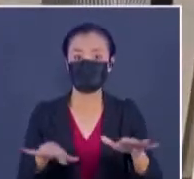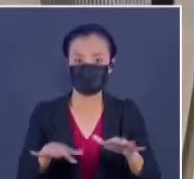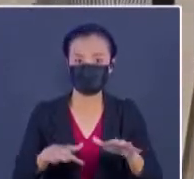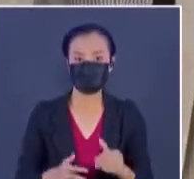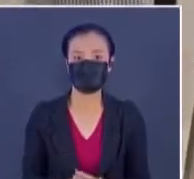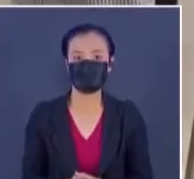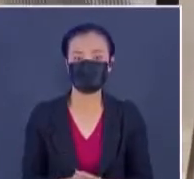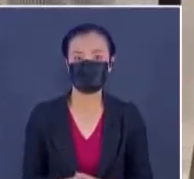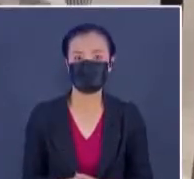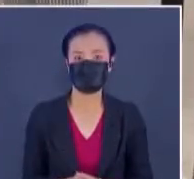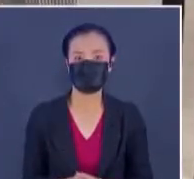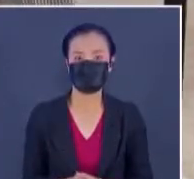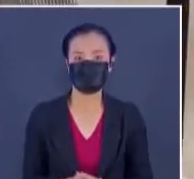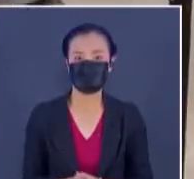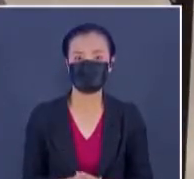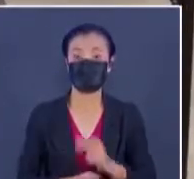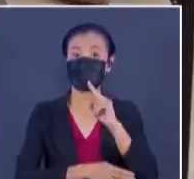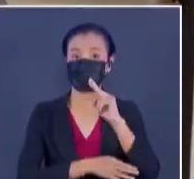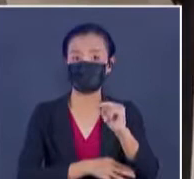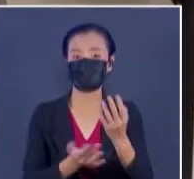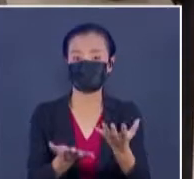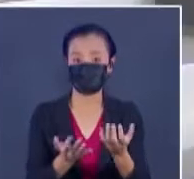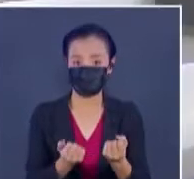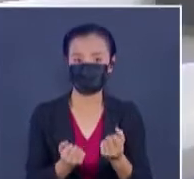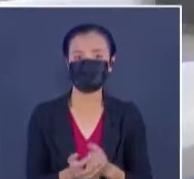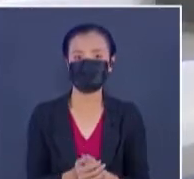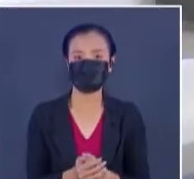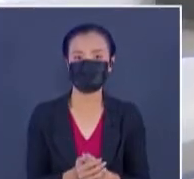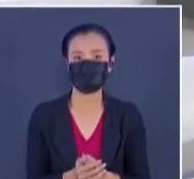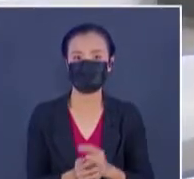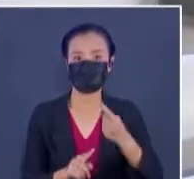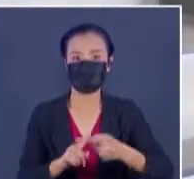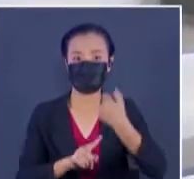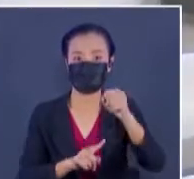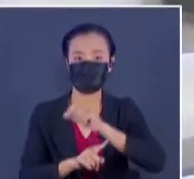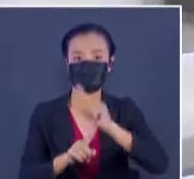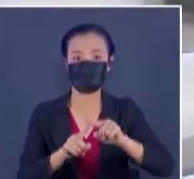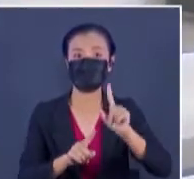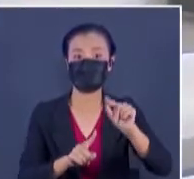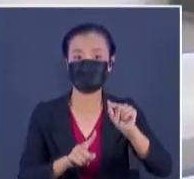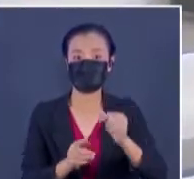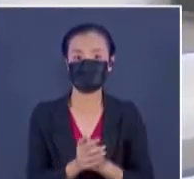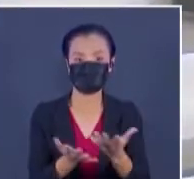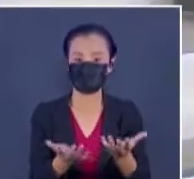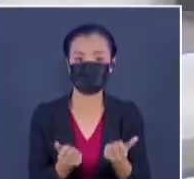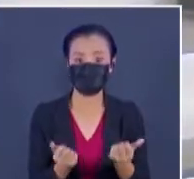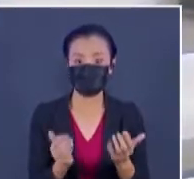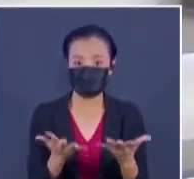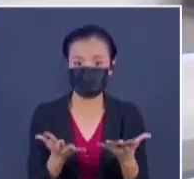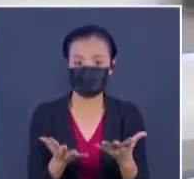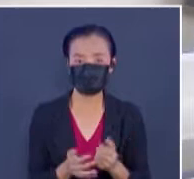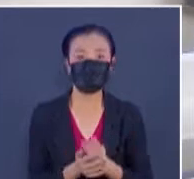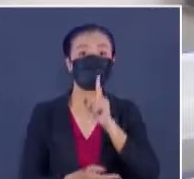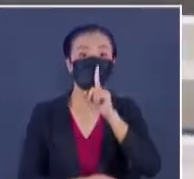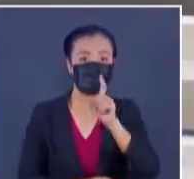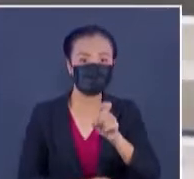ครับทีนี้พอมาถึงวันนัดรับลอตเตอรี่ครับวันที่20ตุลาคมปรากฏว่าไม่ได้ครับสอบ